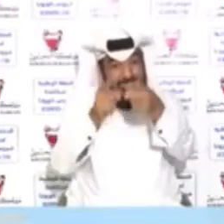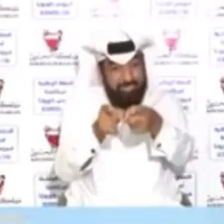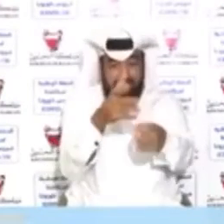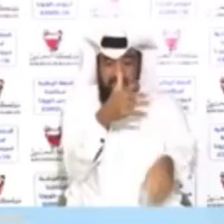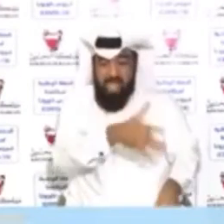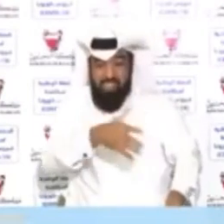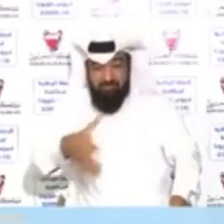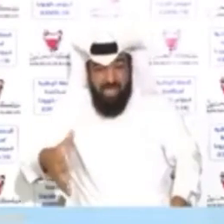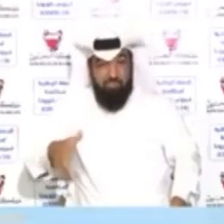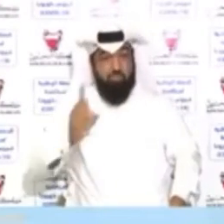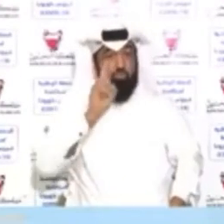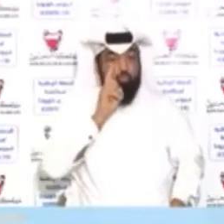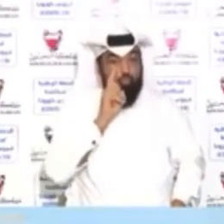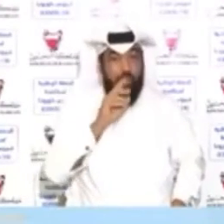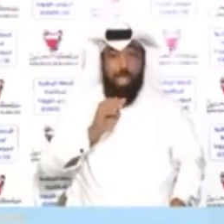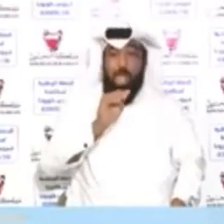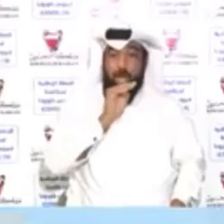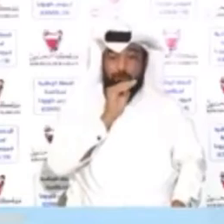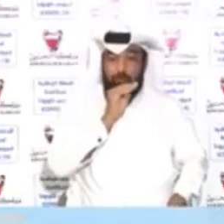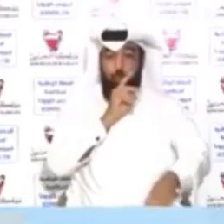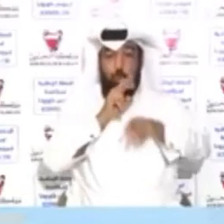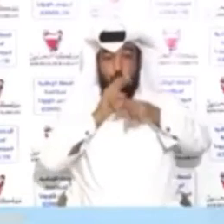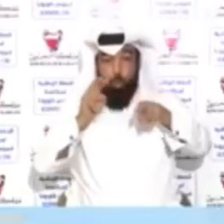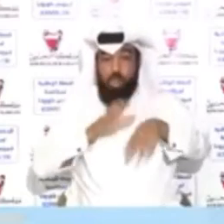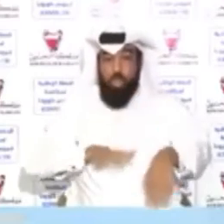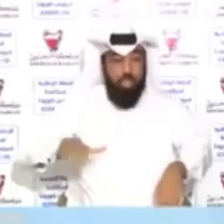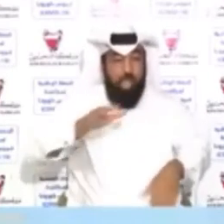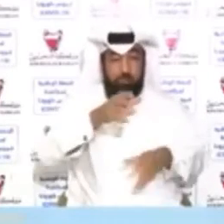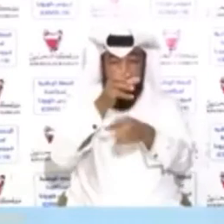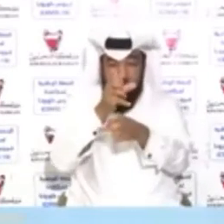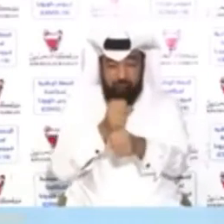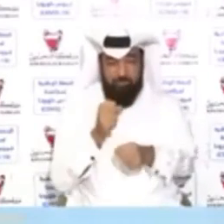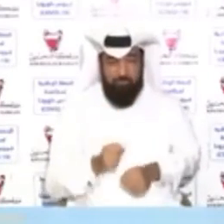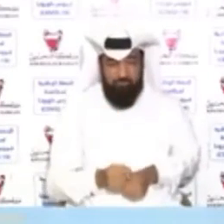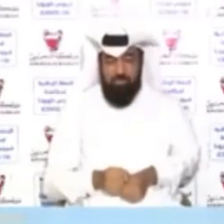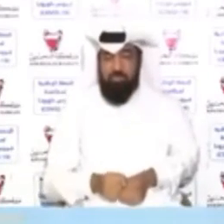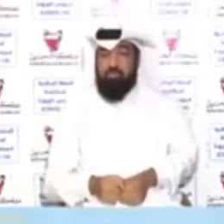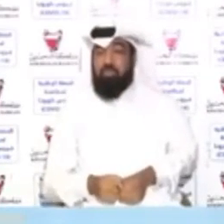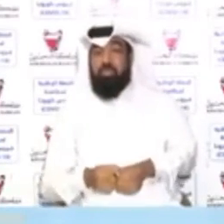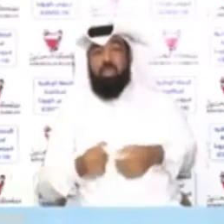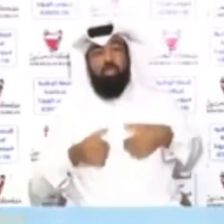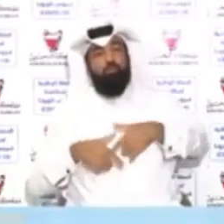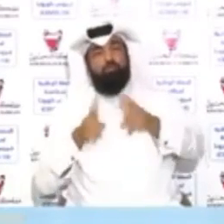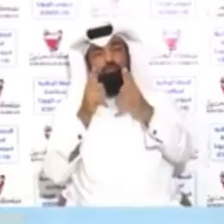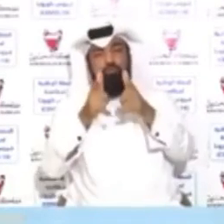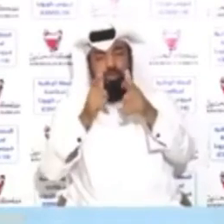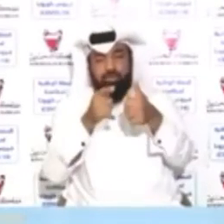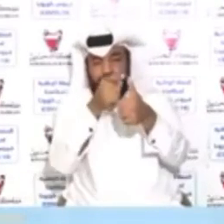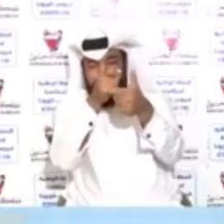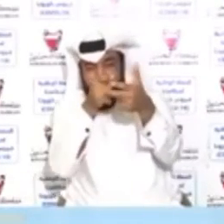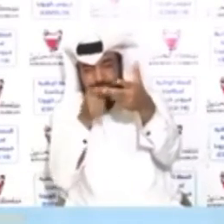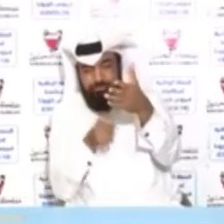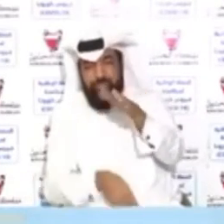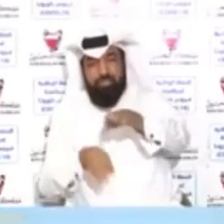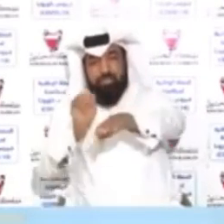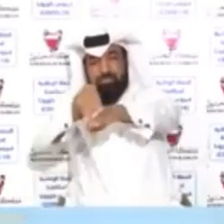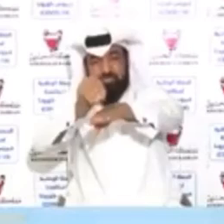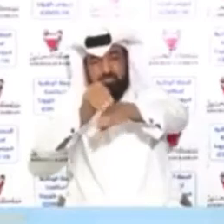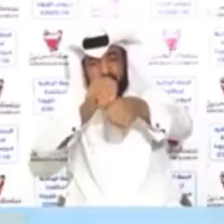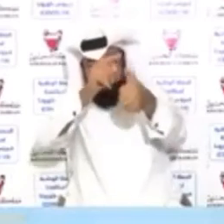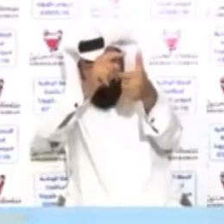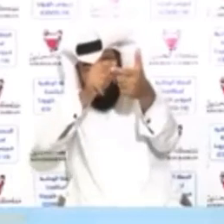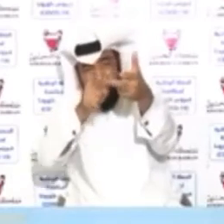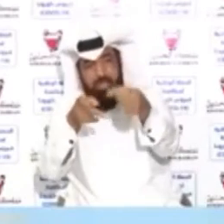العمل، وهي موضوع التباعد الاجتماعي. احنا ركزنا عليه أكثر من مرة، وفي ناس متجاوبه وفي ناس